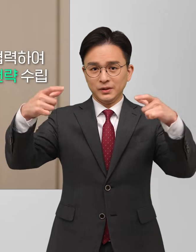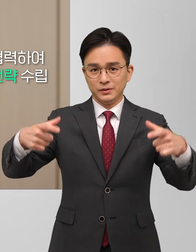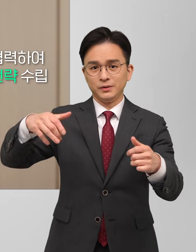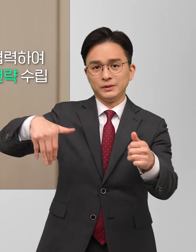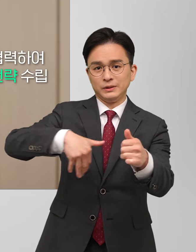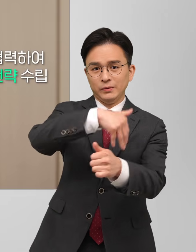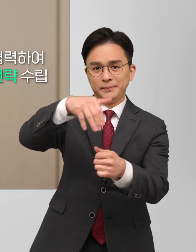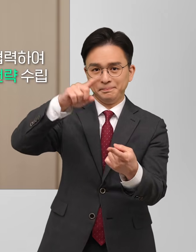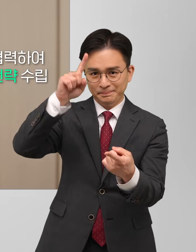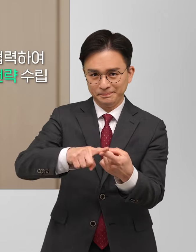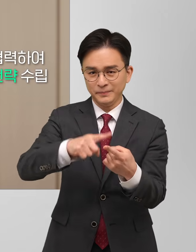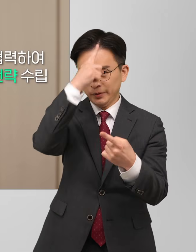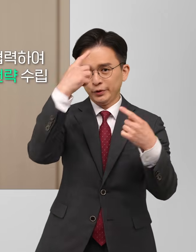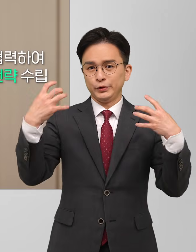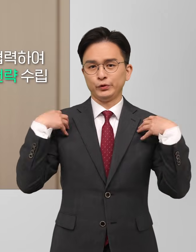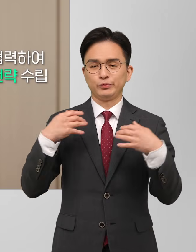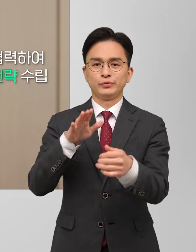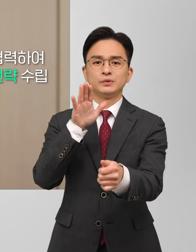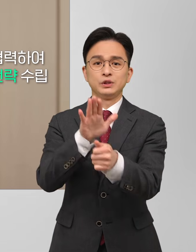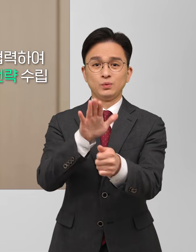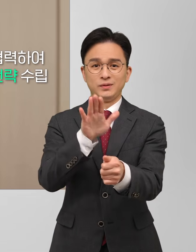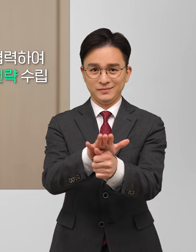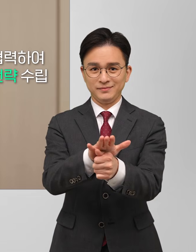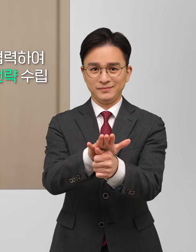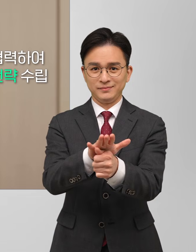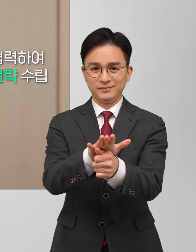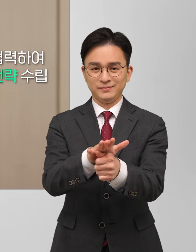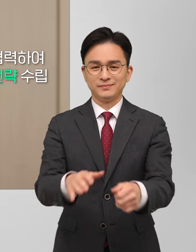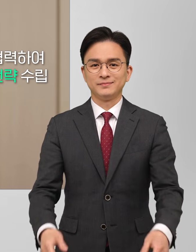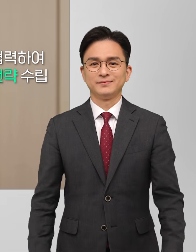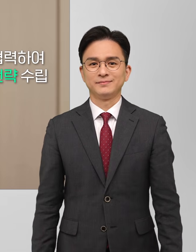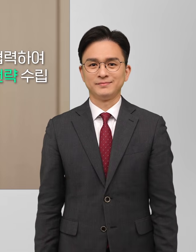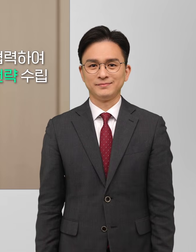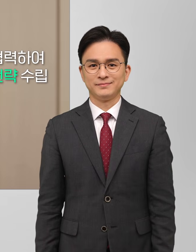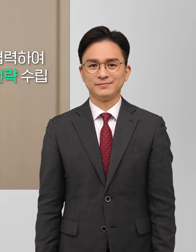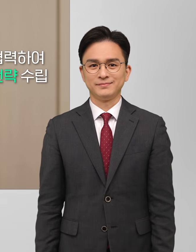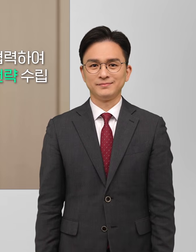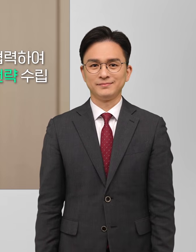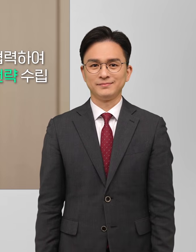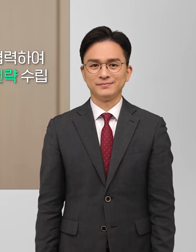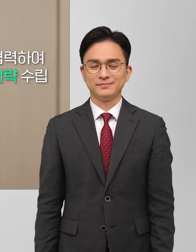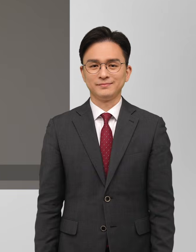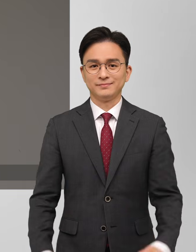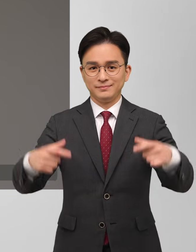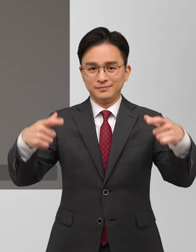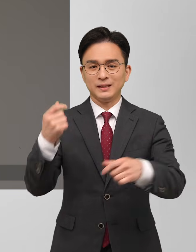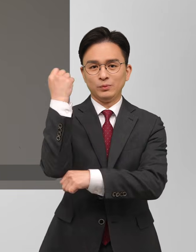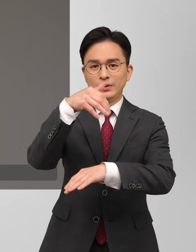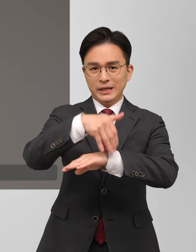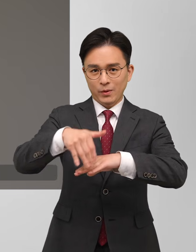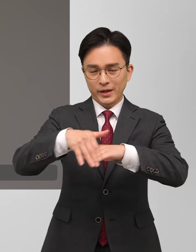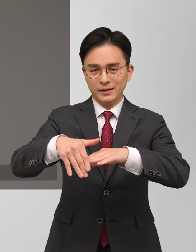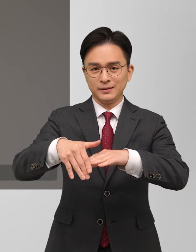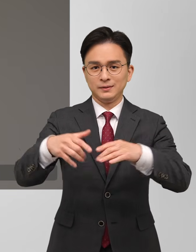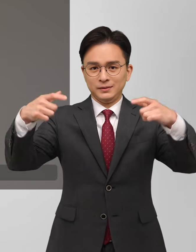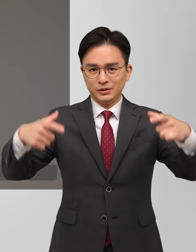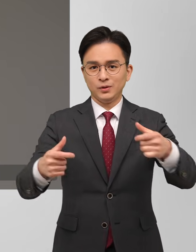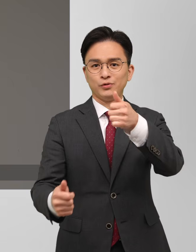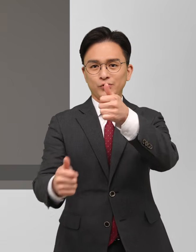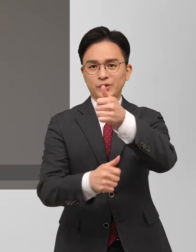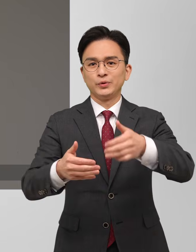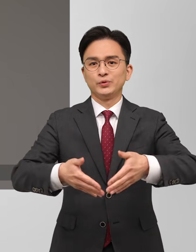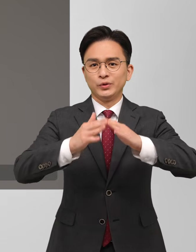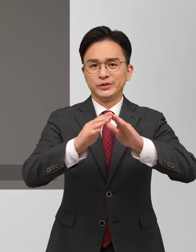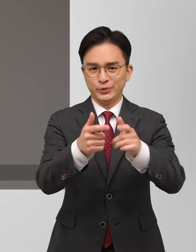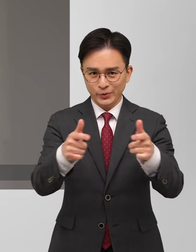넷째, 중앙과 지역이 협력하여 지역별 맞춤형 전략을 수립해 지원하도록 하였습니다. 지방기본계획,